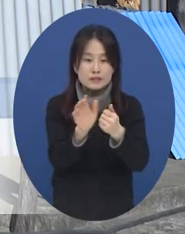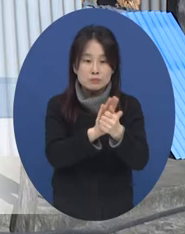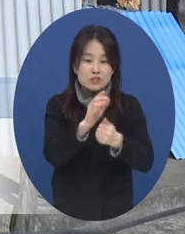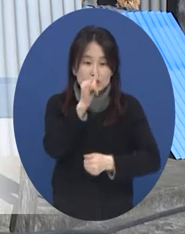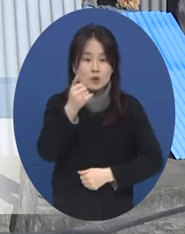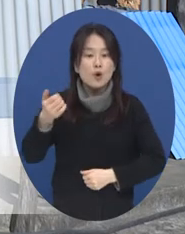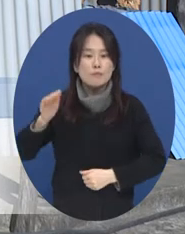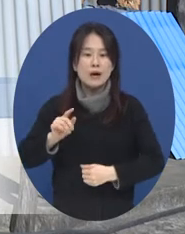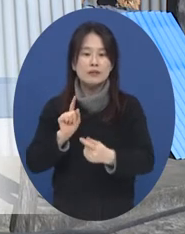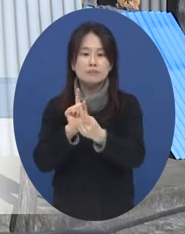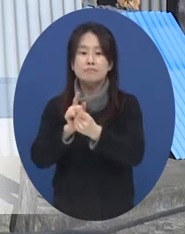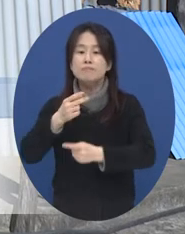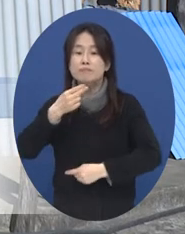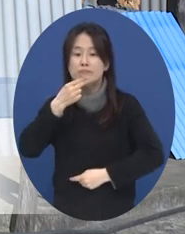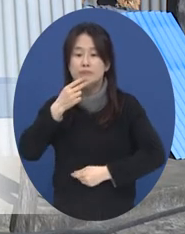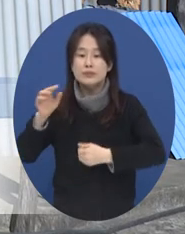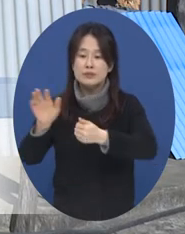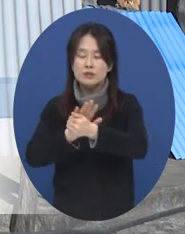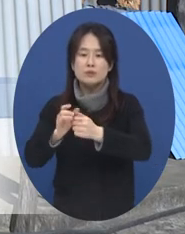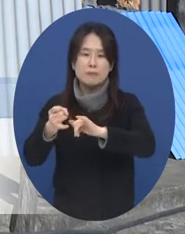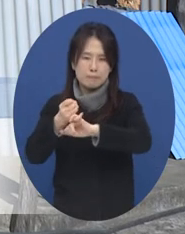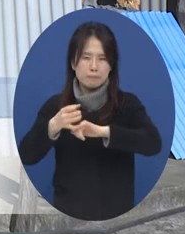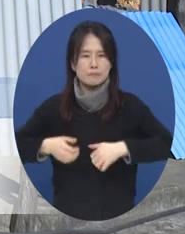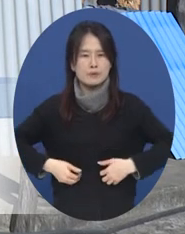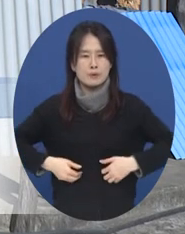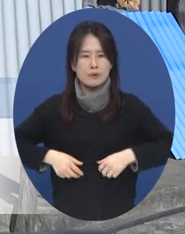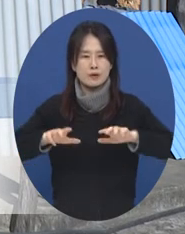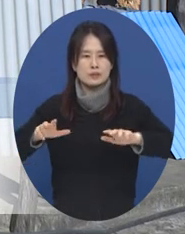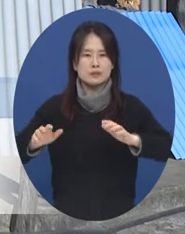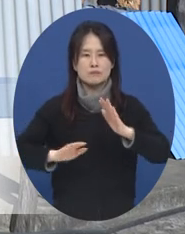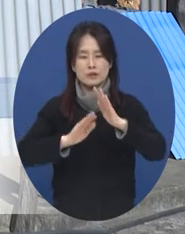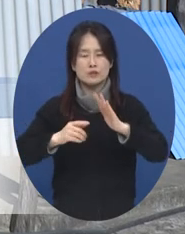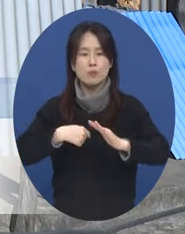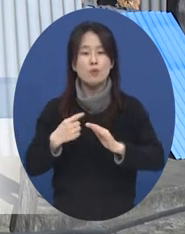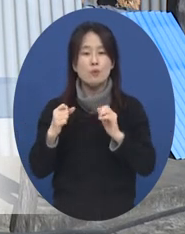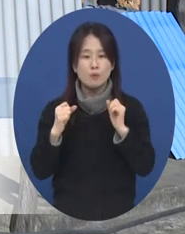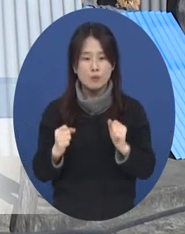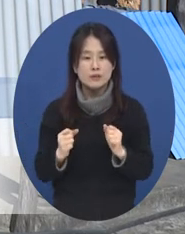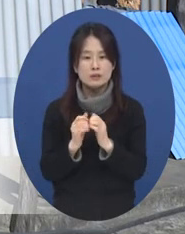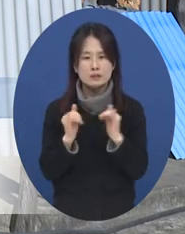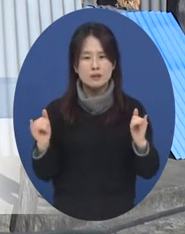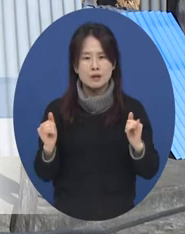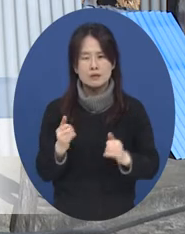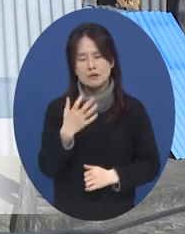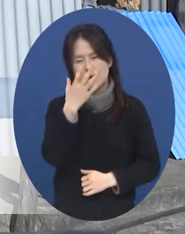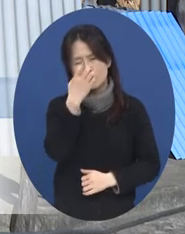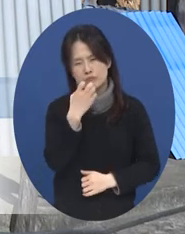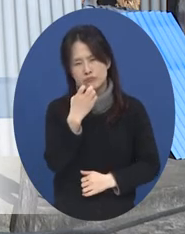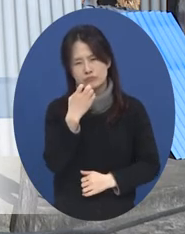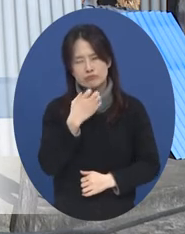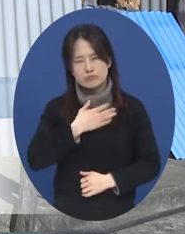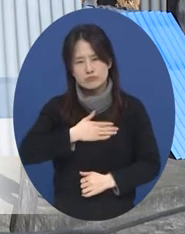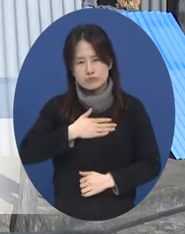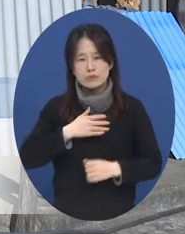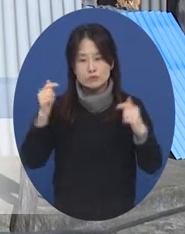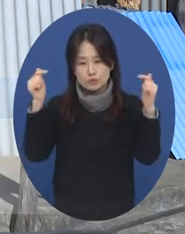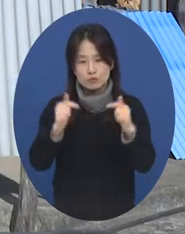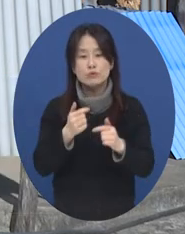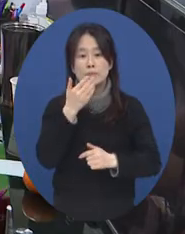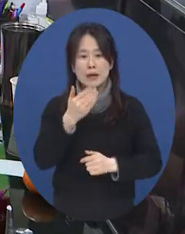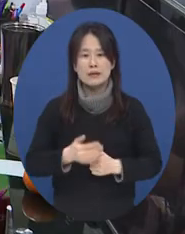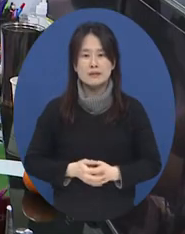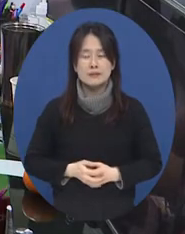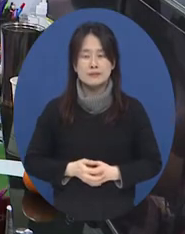서비스도 있지만 비드맨 서비스가 꼭 필요하고 지금 가정의 홀로 있으신 분들의 그 올 밤도 해서 할 수가